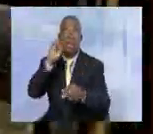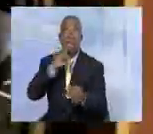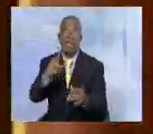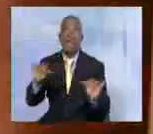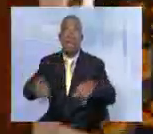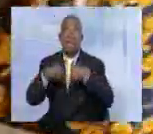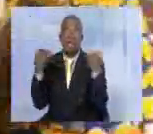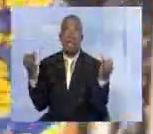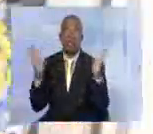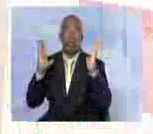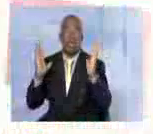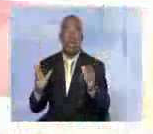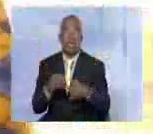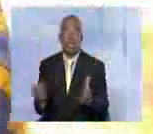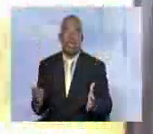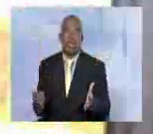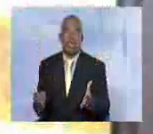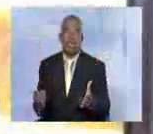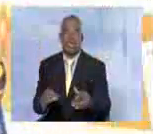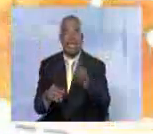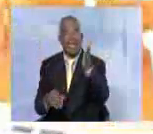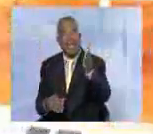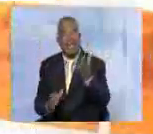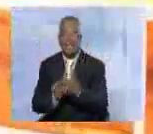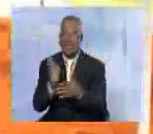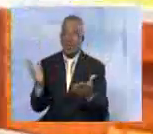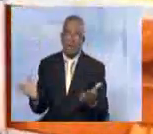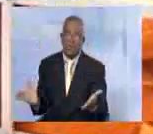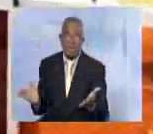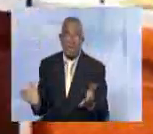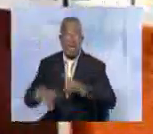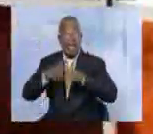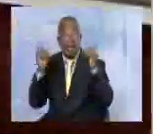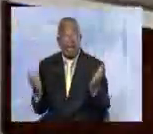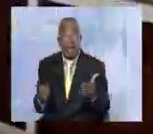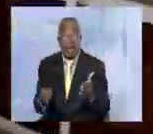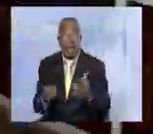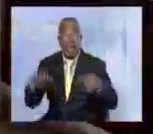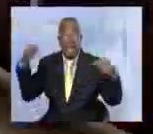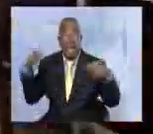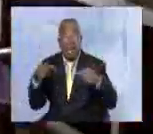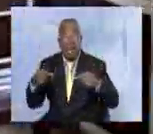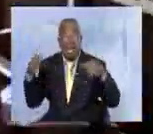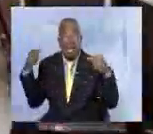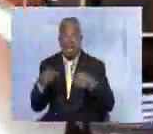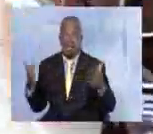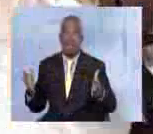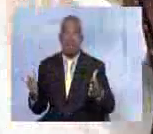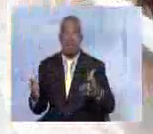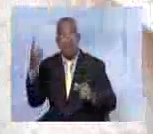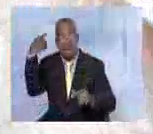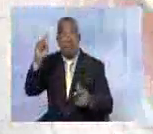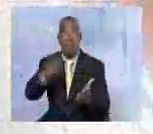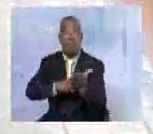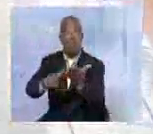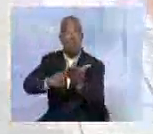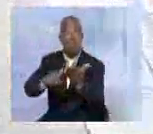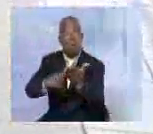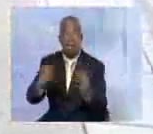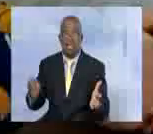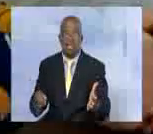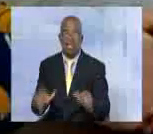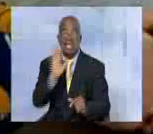Coalition nationale des albinos de Guinée, elle s'insurge contre le nombre croissant des enfants albinos mendiants et elle accuse les parents de les